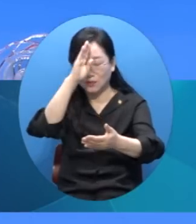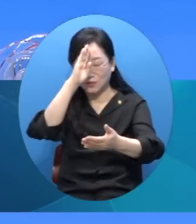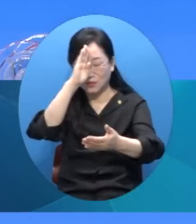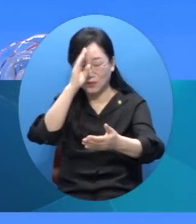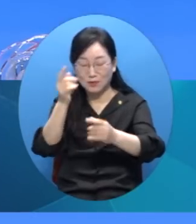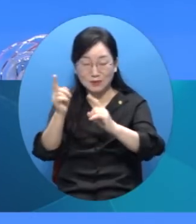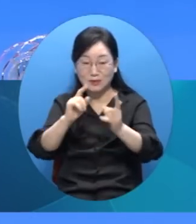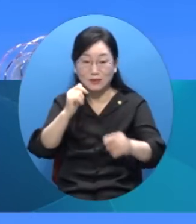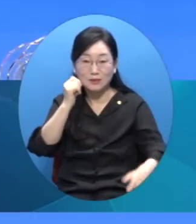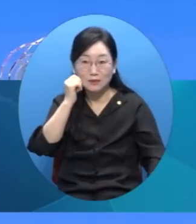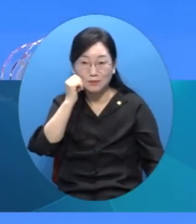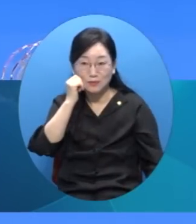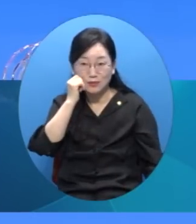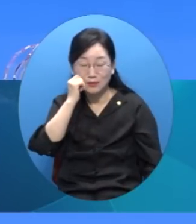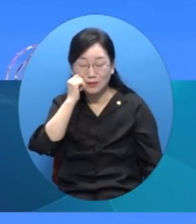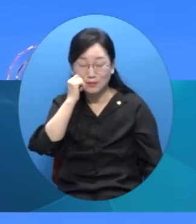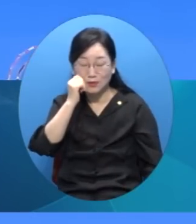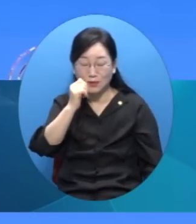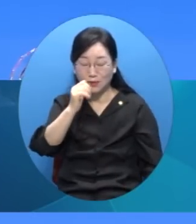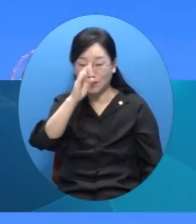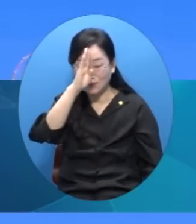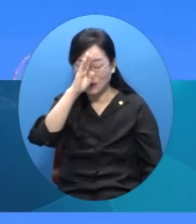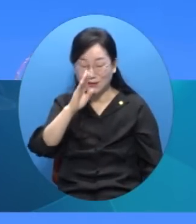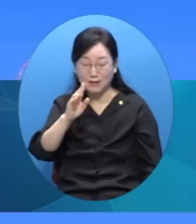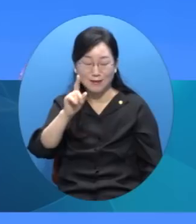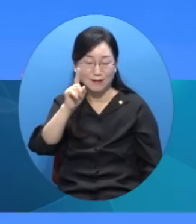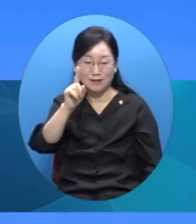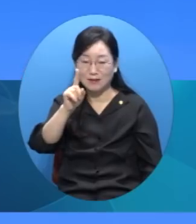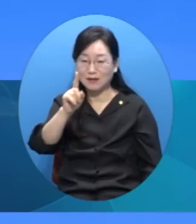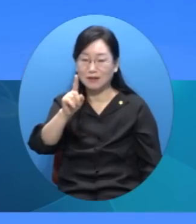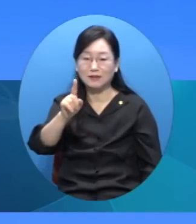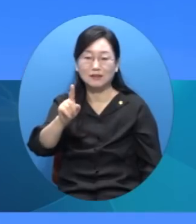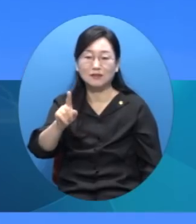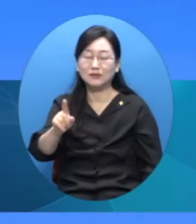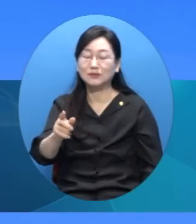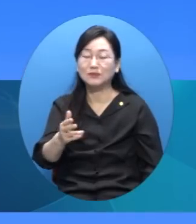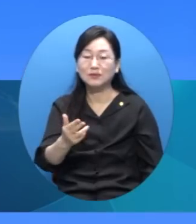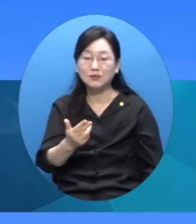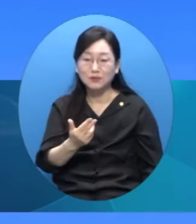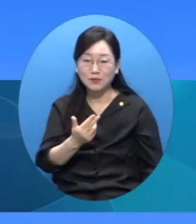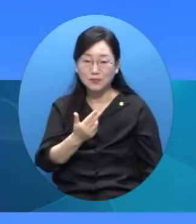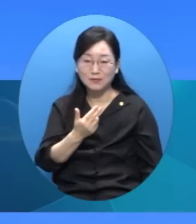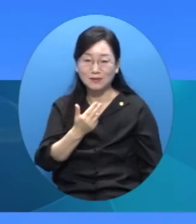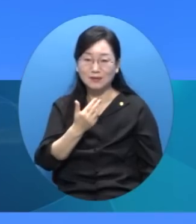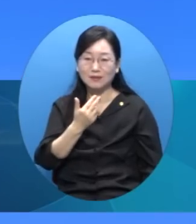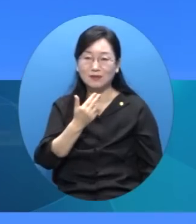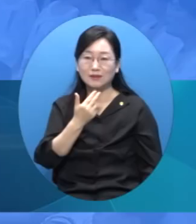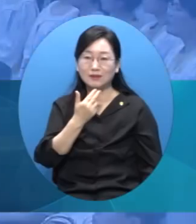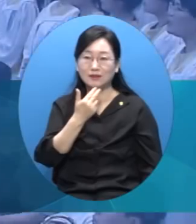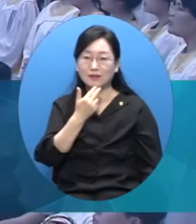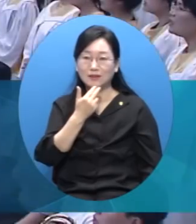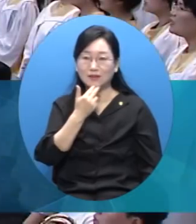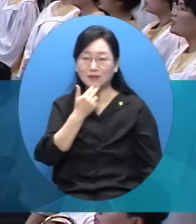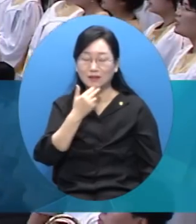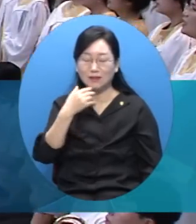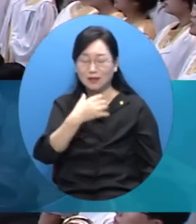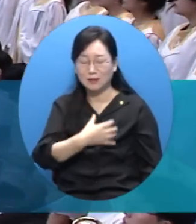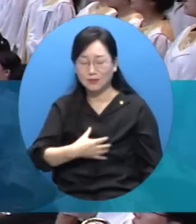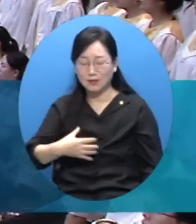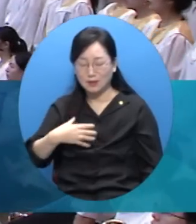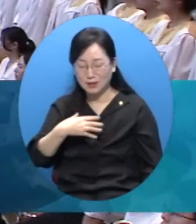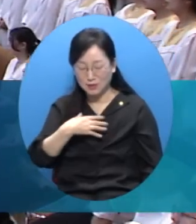못 고칠 질병이 아주 없네.